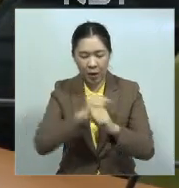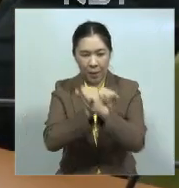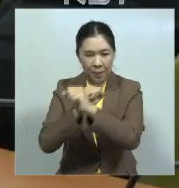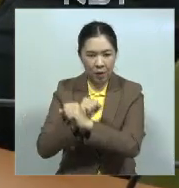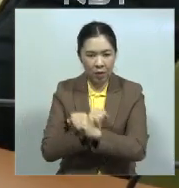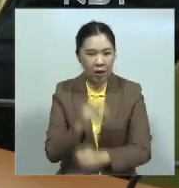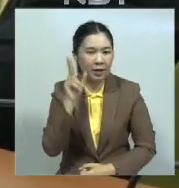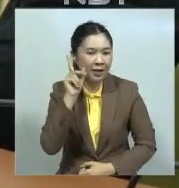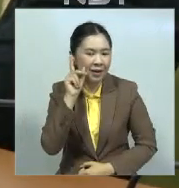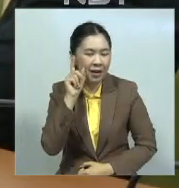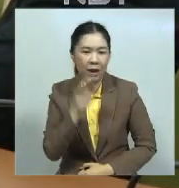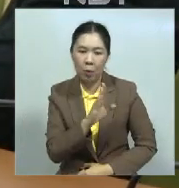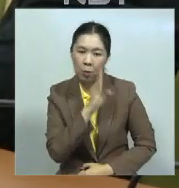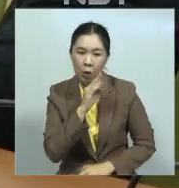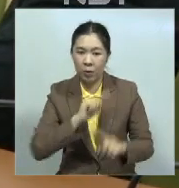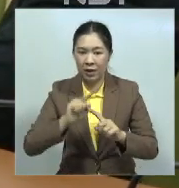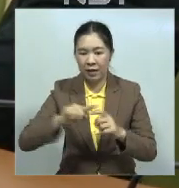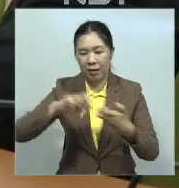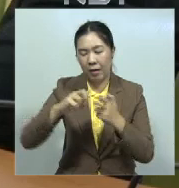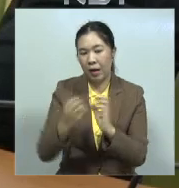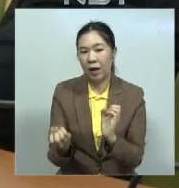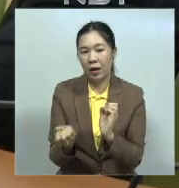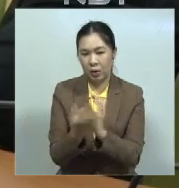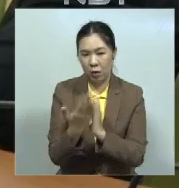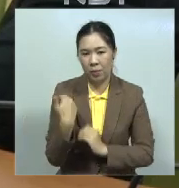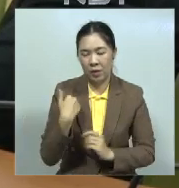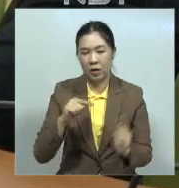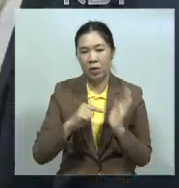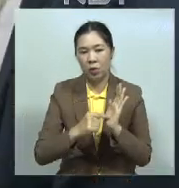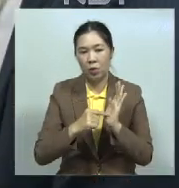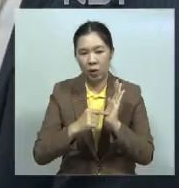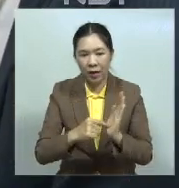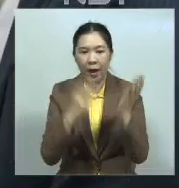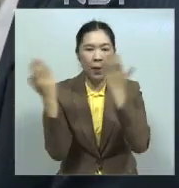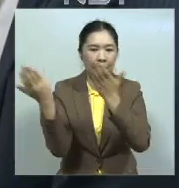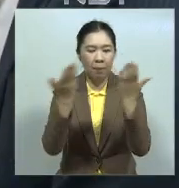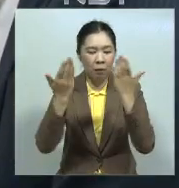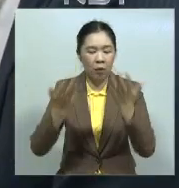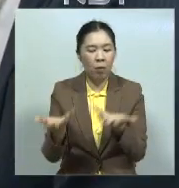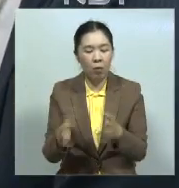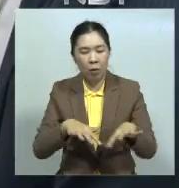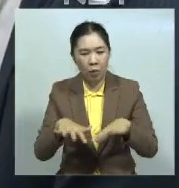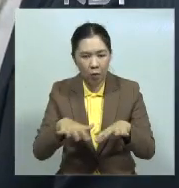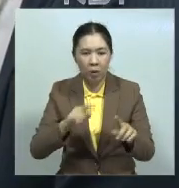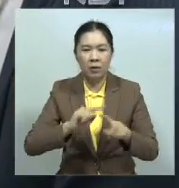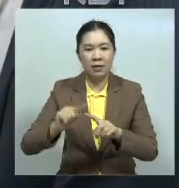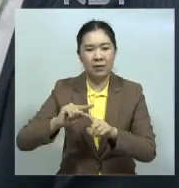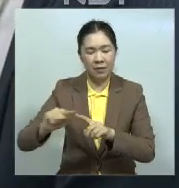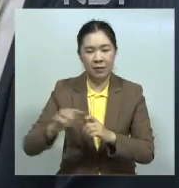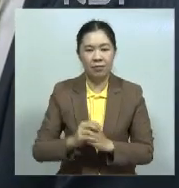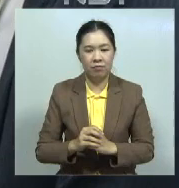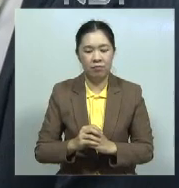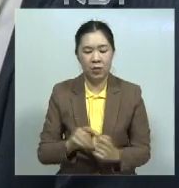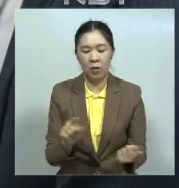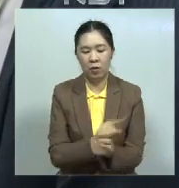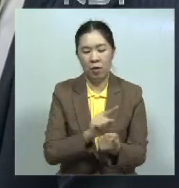แพร่ข่าวปลอมที่กระทบต่อความมั่นคงอาทิการเกิดภัยพิบัติวาตภัยแผ่นดินไหวสึนามิการสร้างความแตกแ